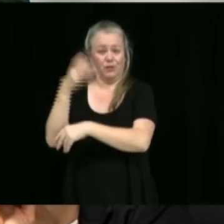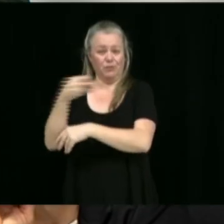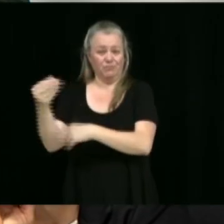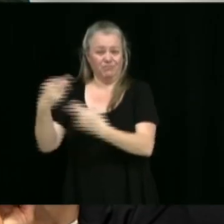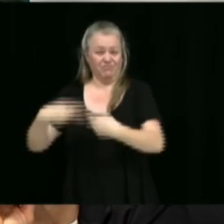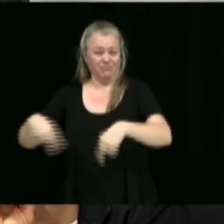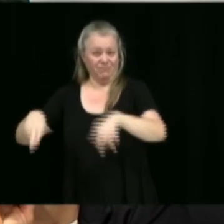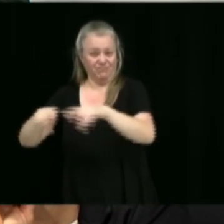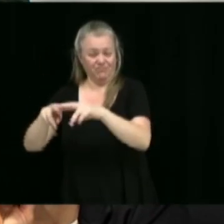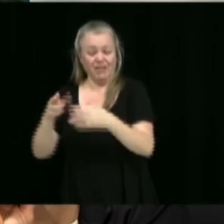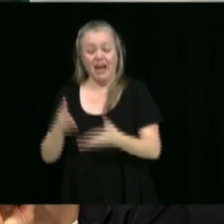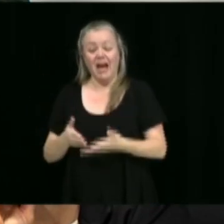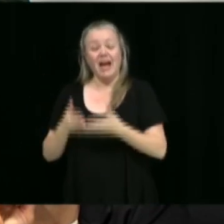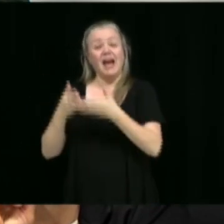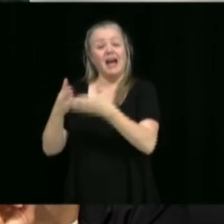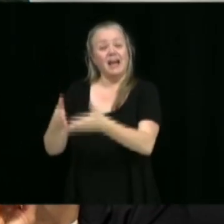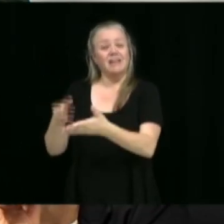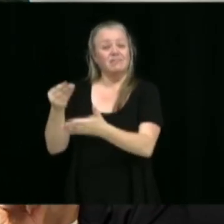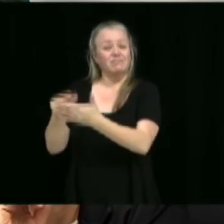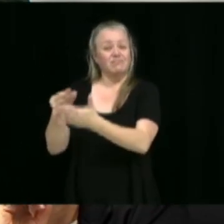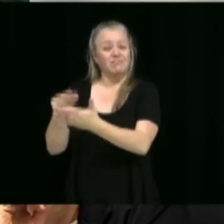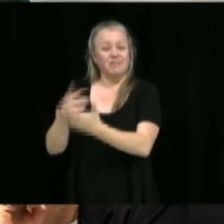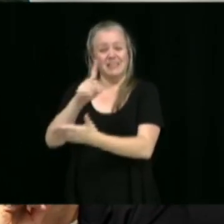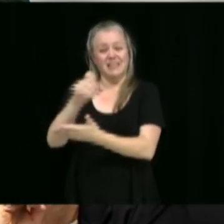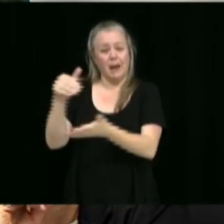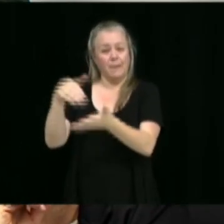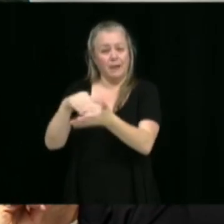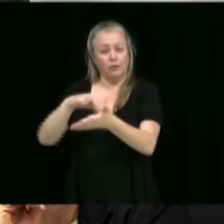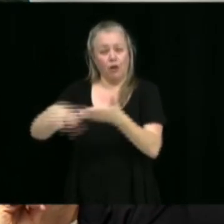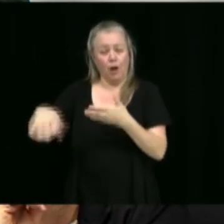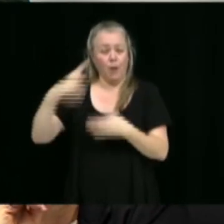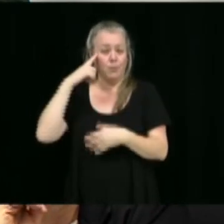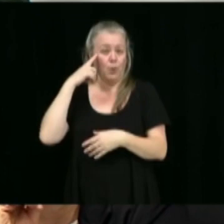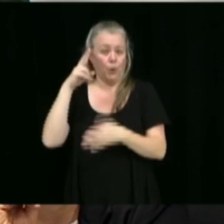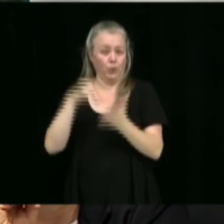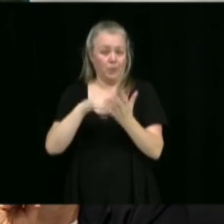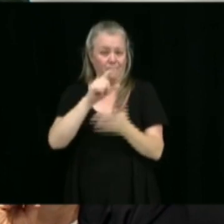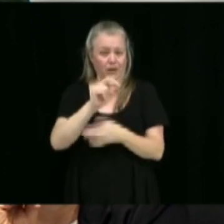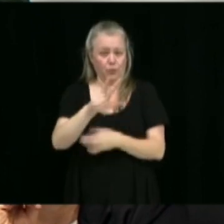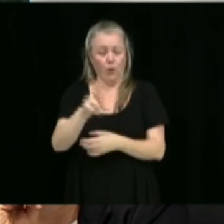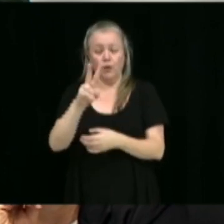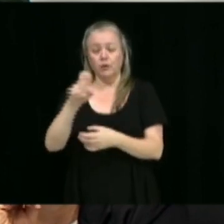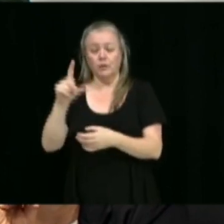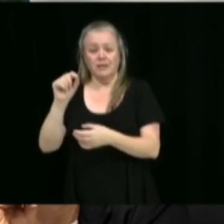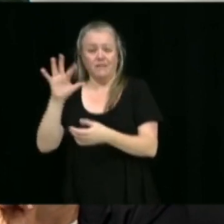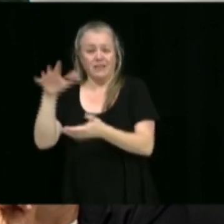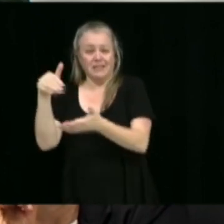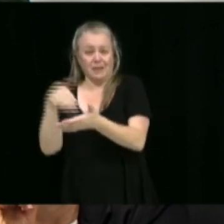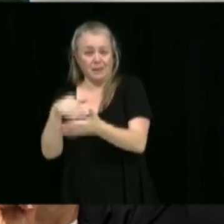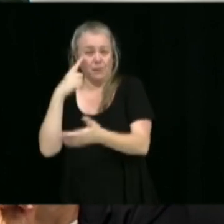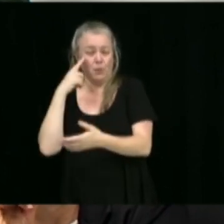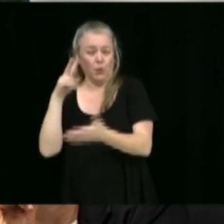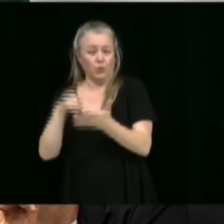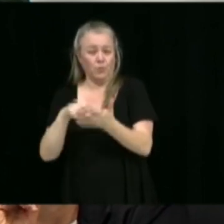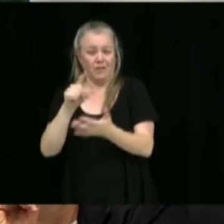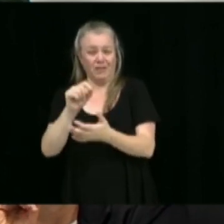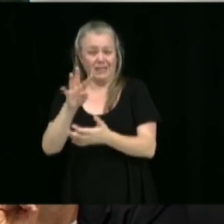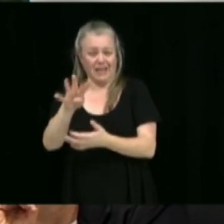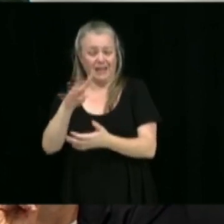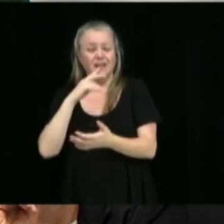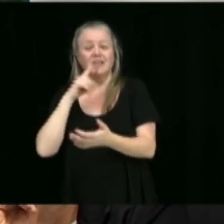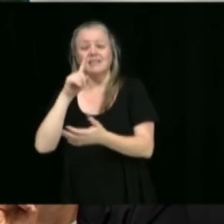d'accorder une aide financière de 100 000 $ pour l'année 2023, 225 000 $ pour l'année 2024 et de